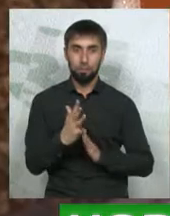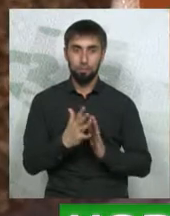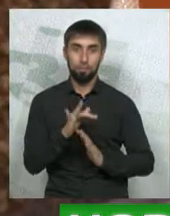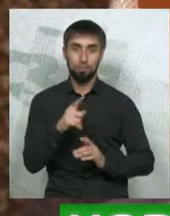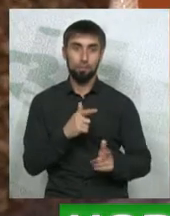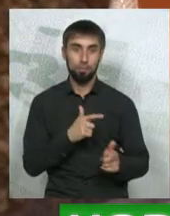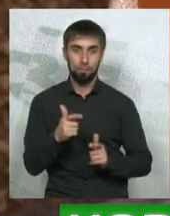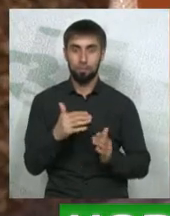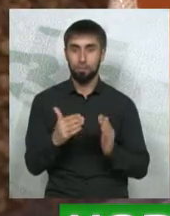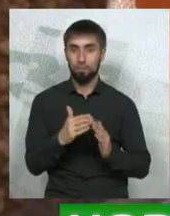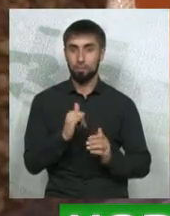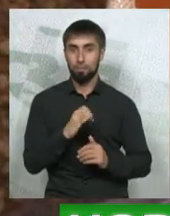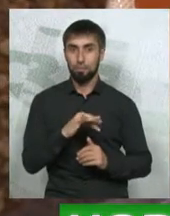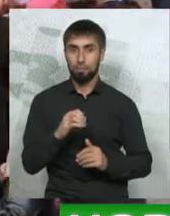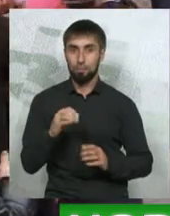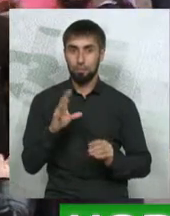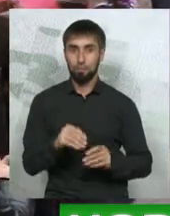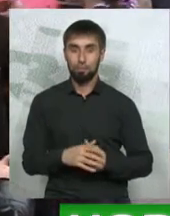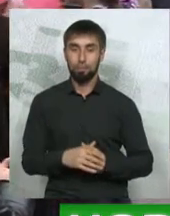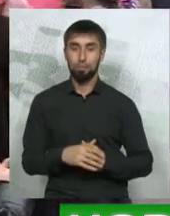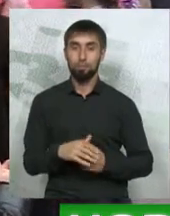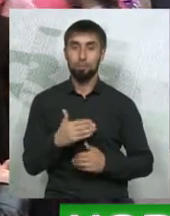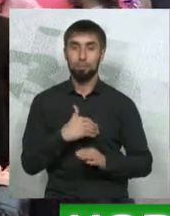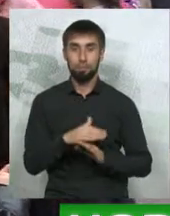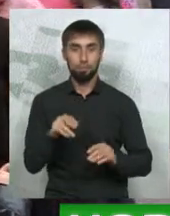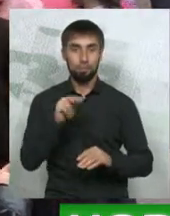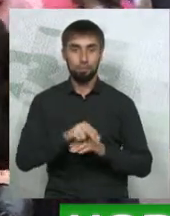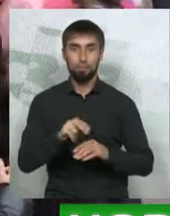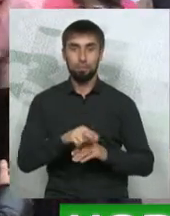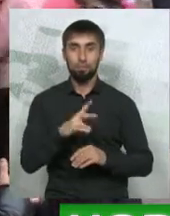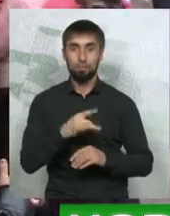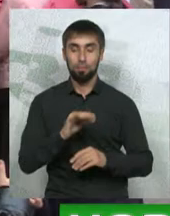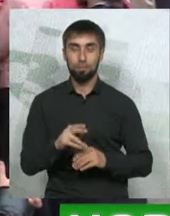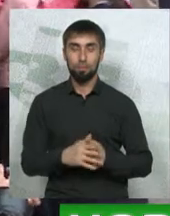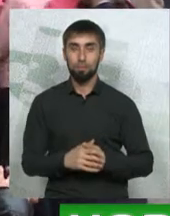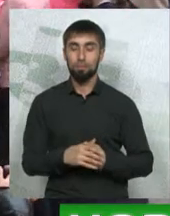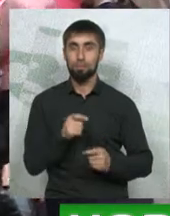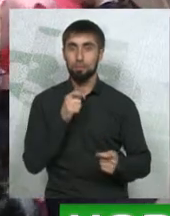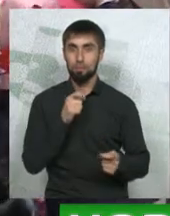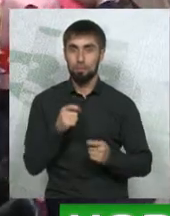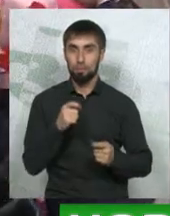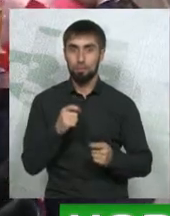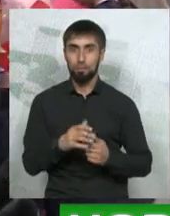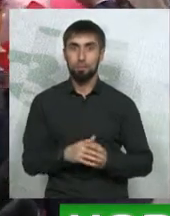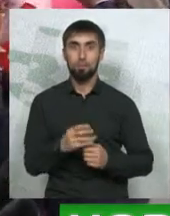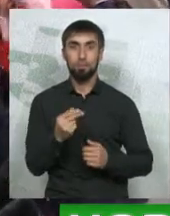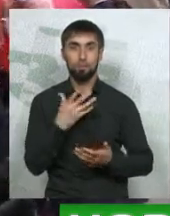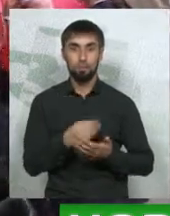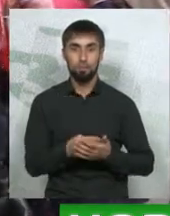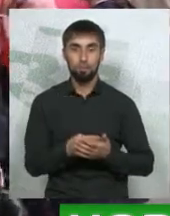и изготовленное в домашних условиях. Мы детей учим на уроках наших контролировать деньги